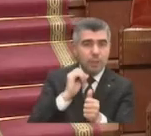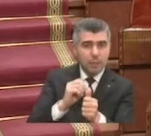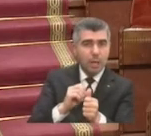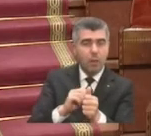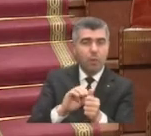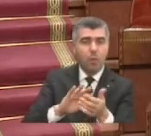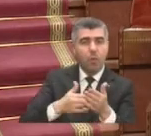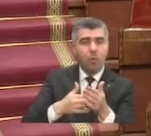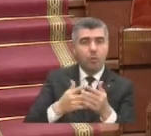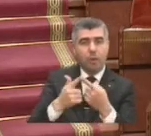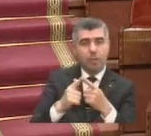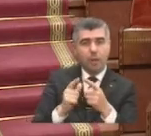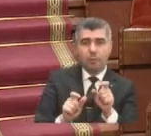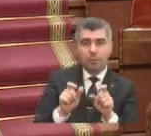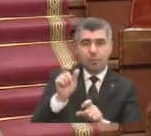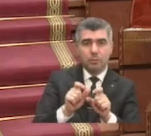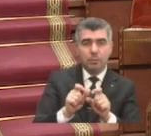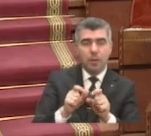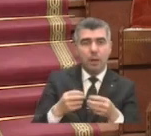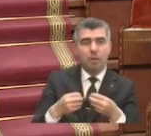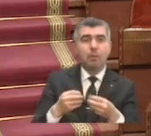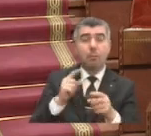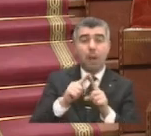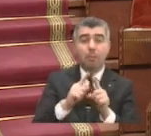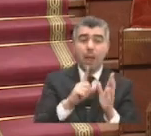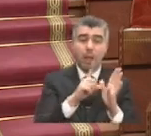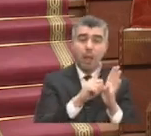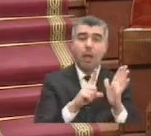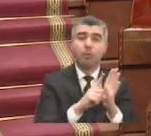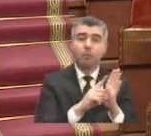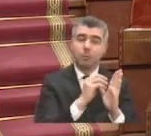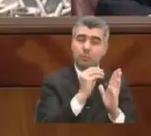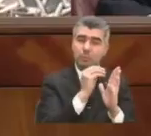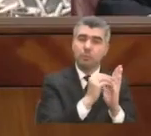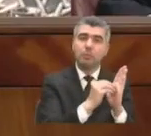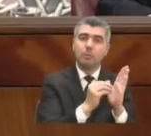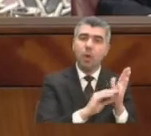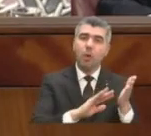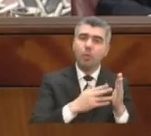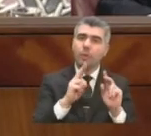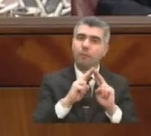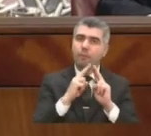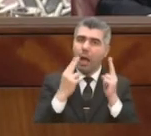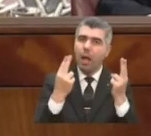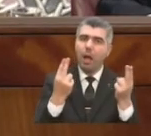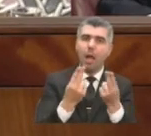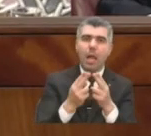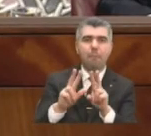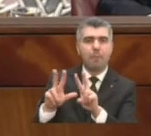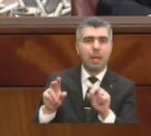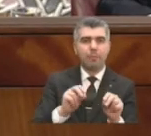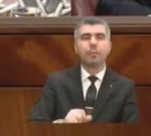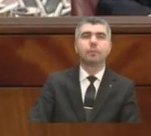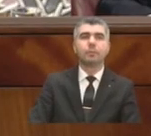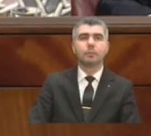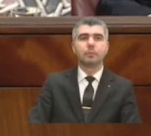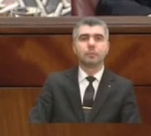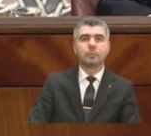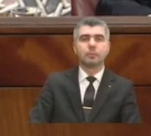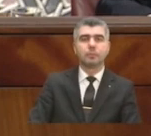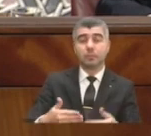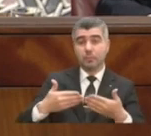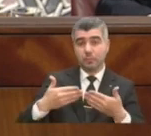هشاشه الاشخاص تعاقب عليها قوانين مختلف دول العالم وفي هذا